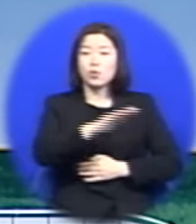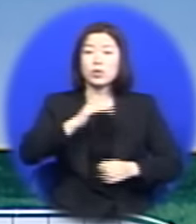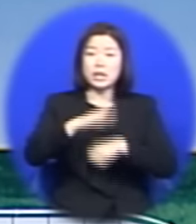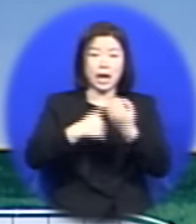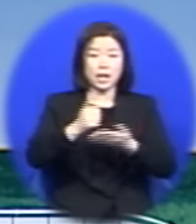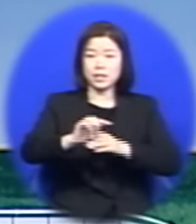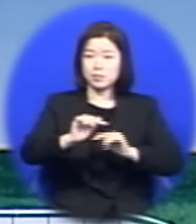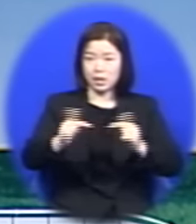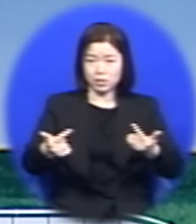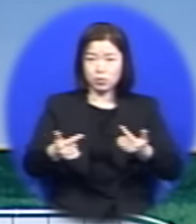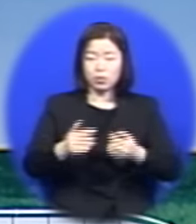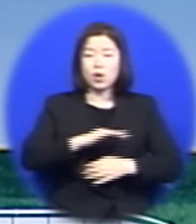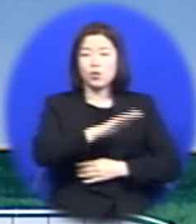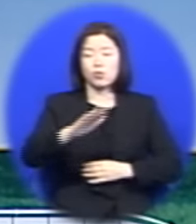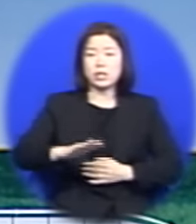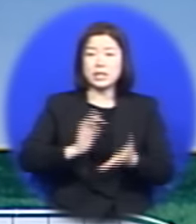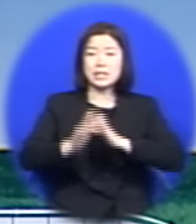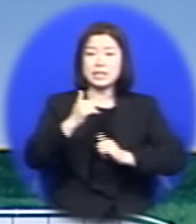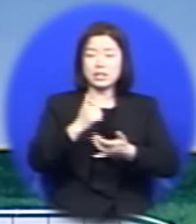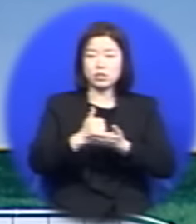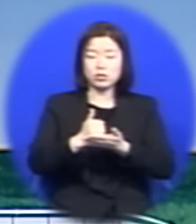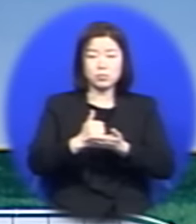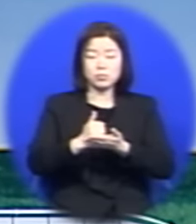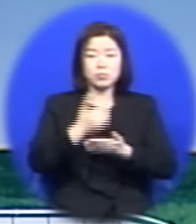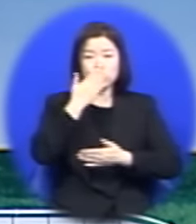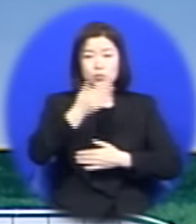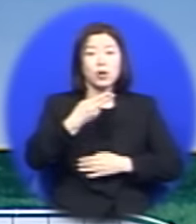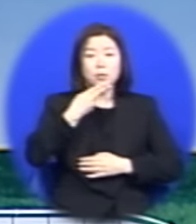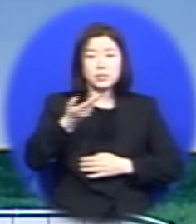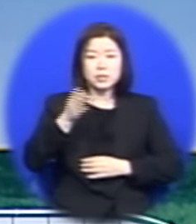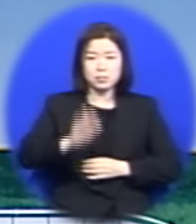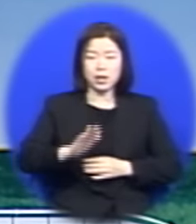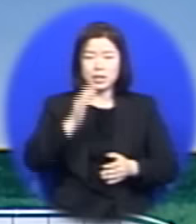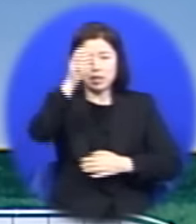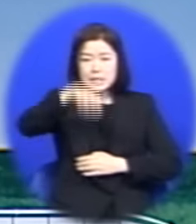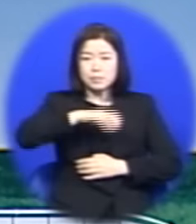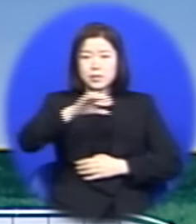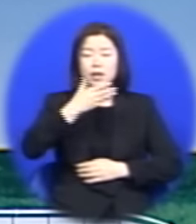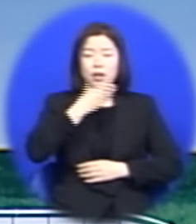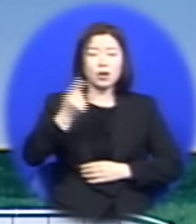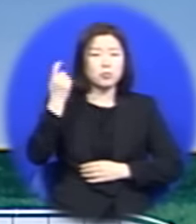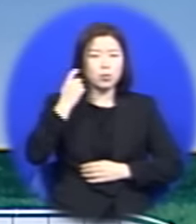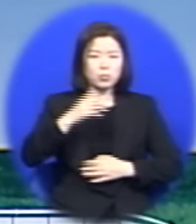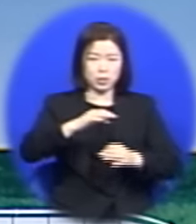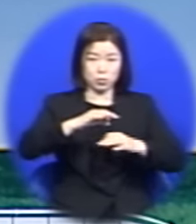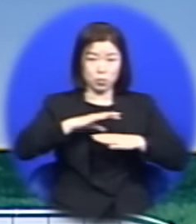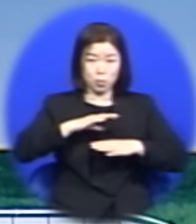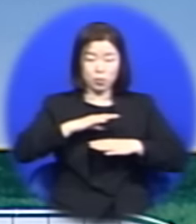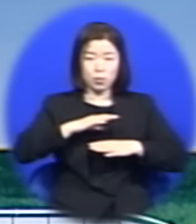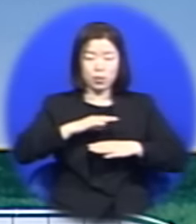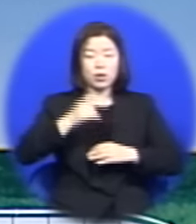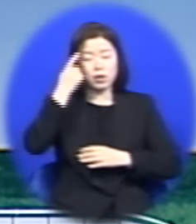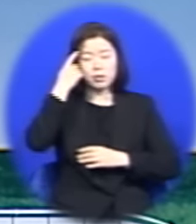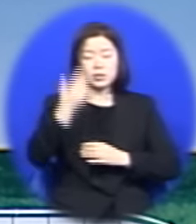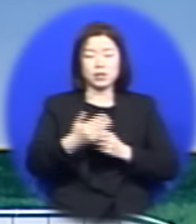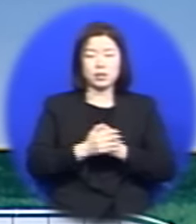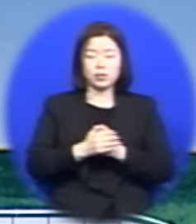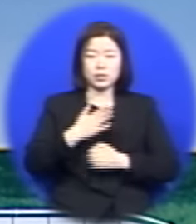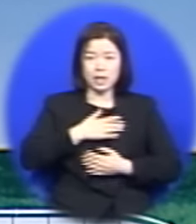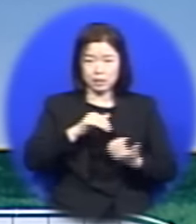아니고 우리가 예수님일 수 없지만 십자가의 복음이 놀랍잖아요. 나는